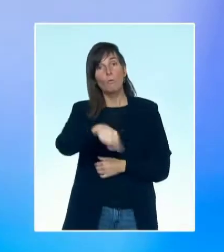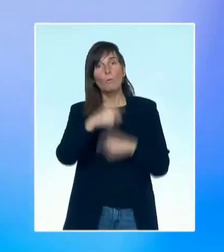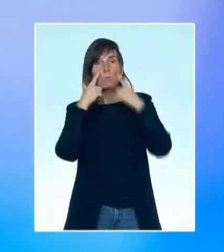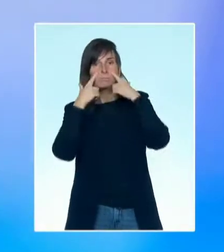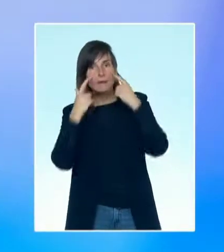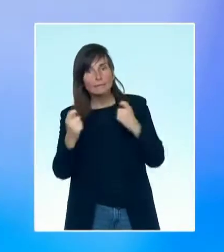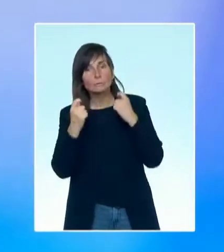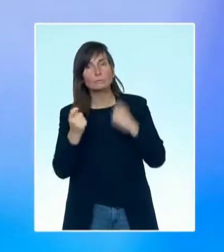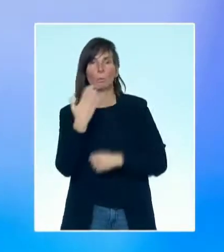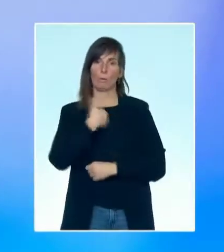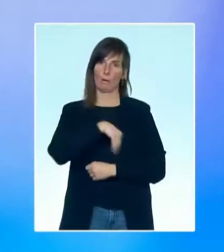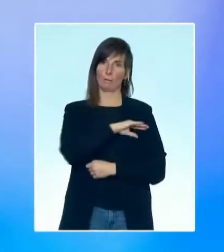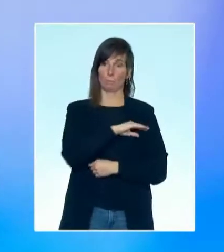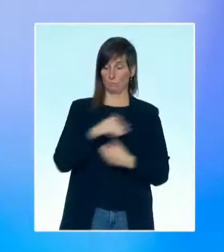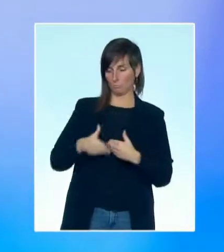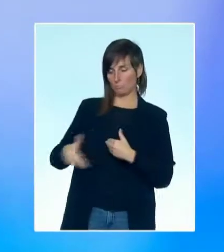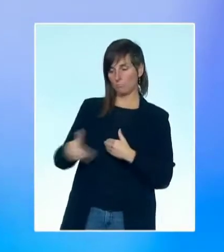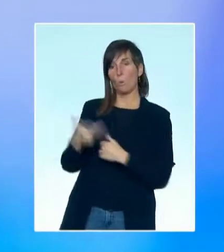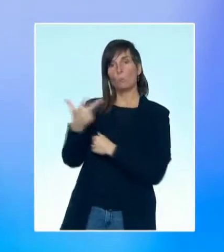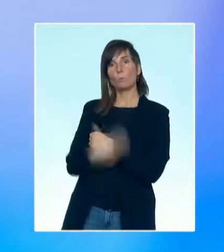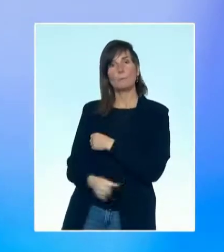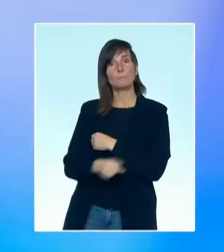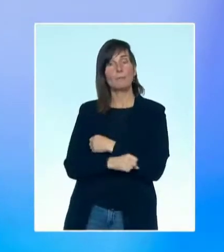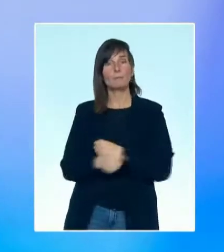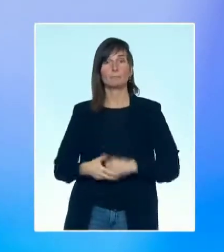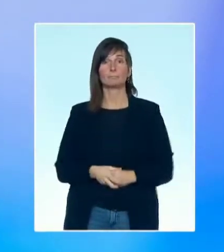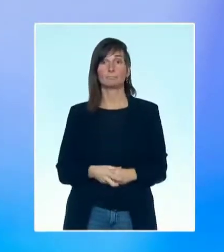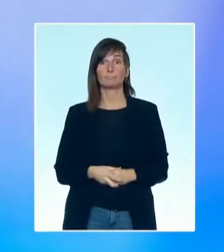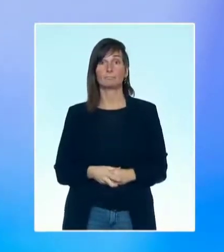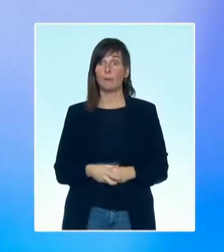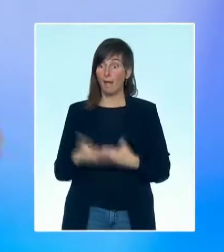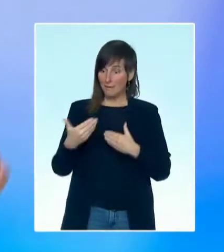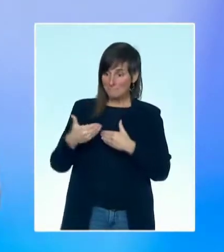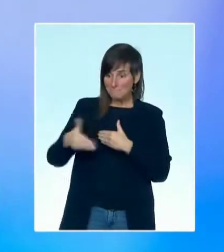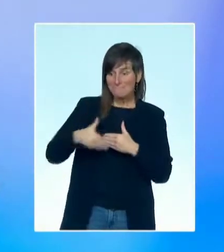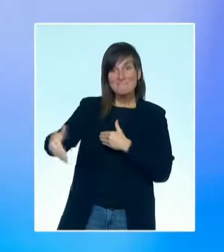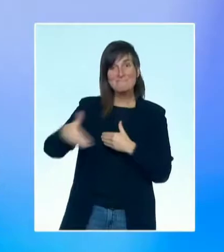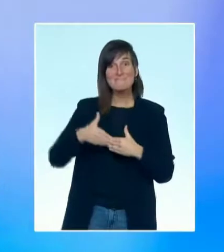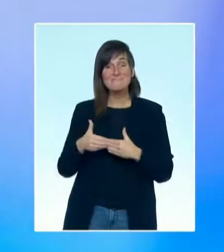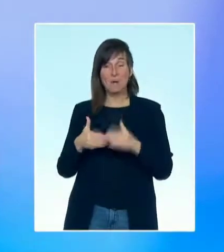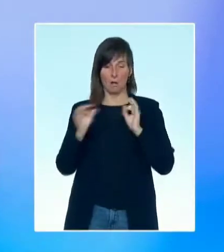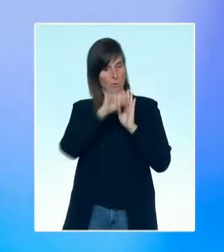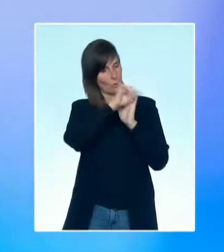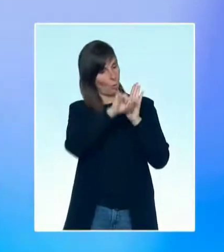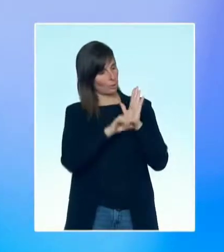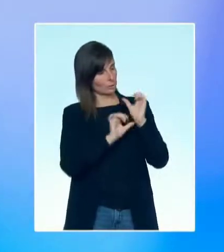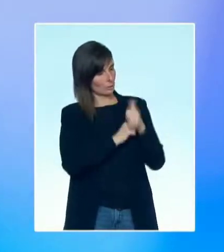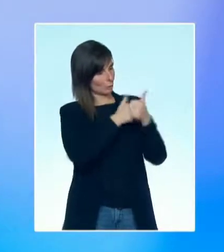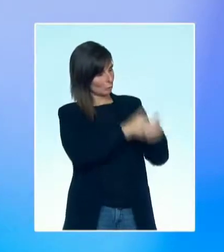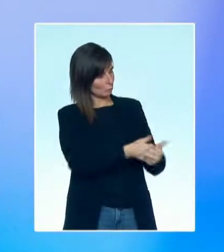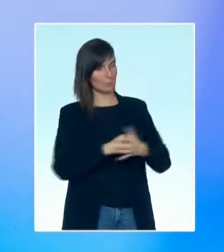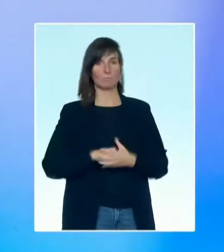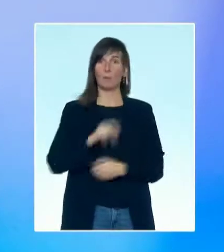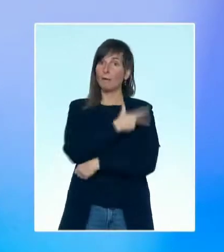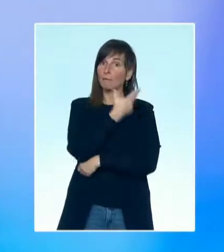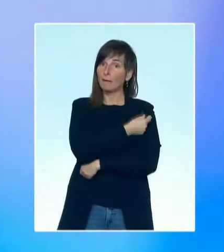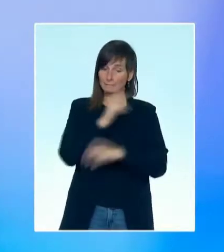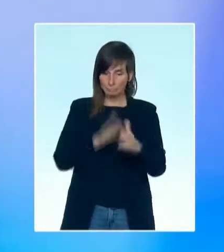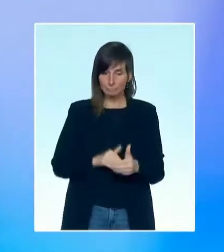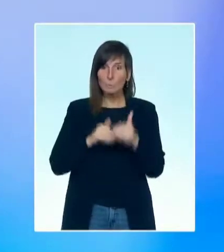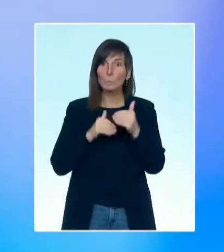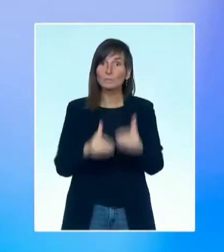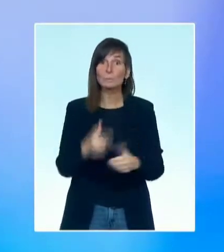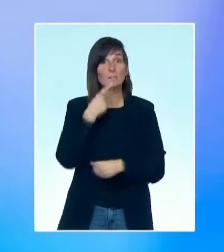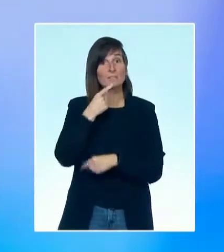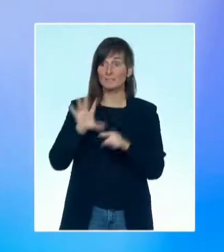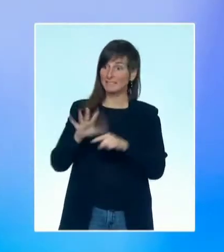pendant ces 3 prochaines semaines, si nous respectons ces consignes, si nous continuons à nous faire vacciner, nous passerons